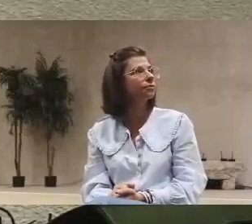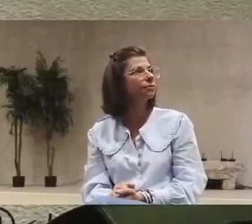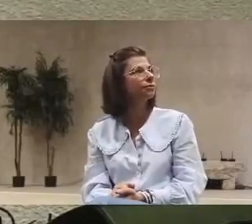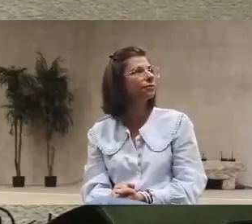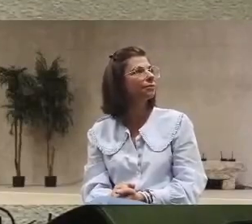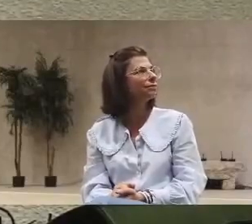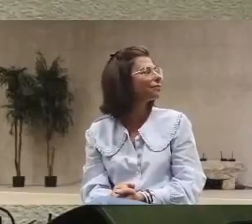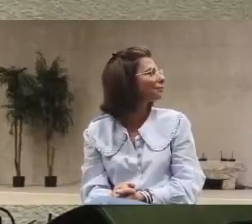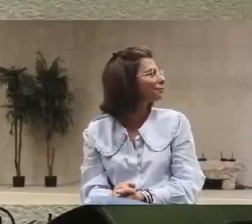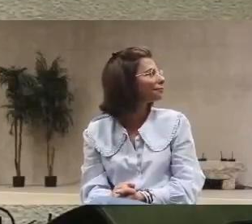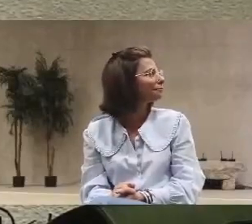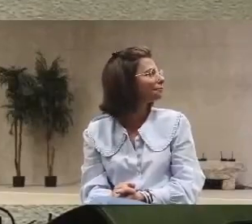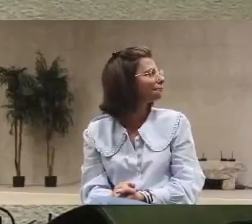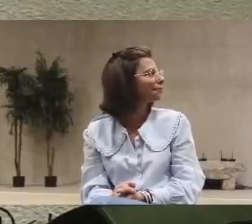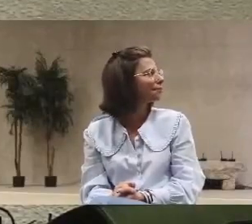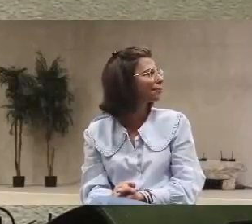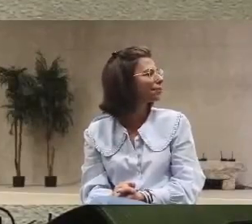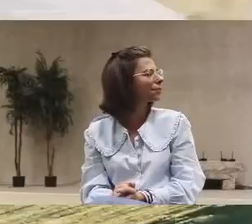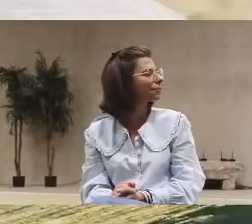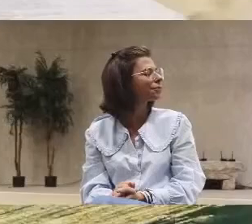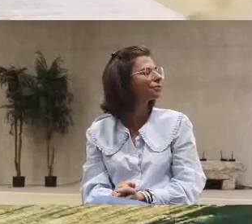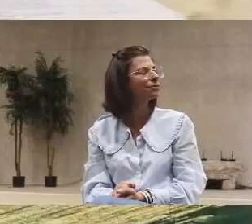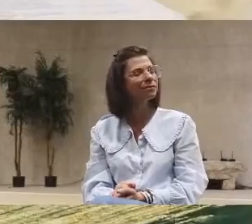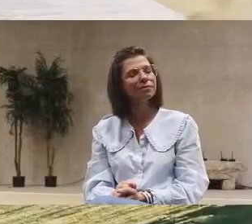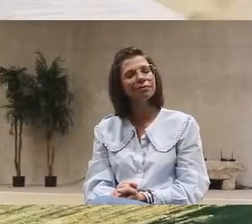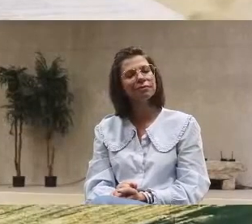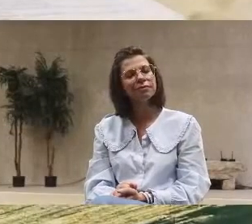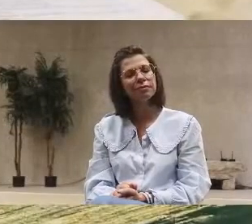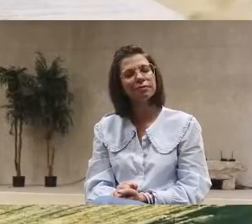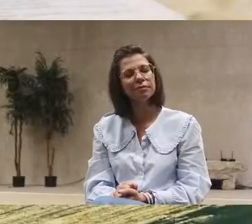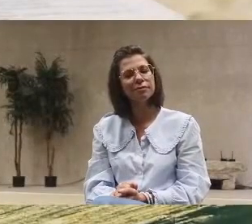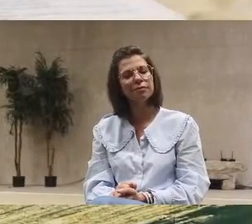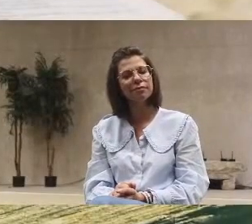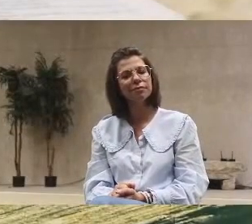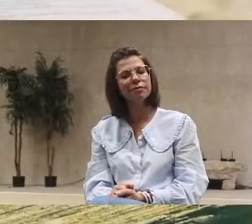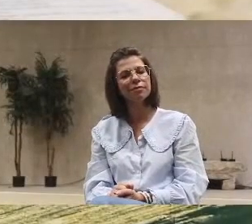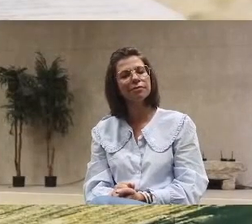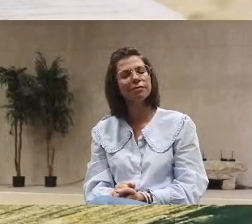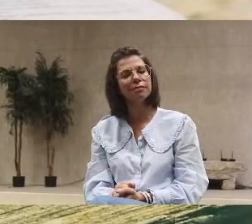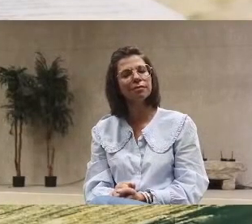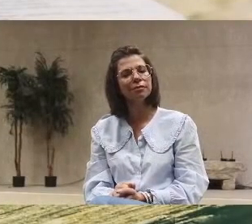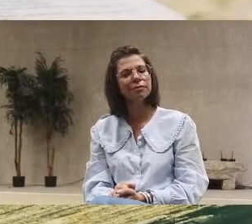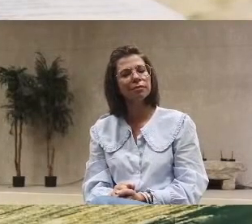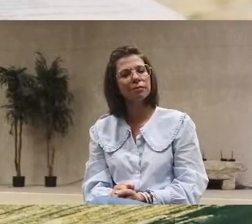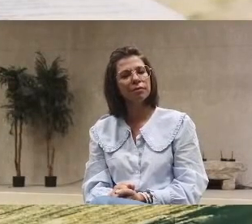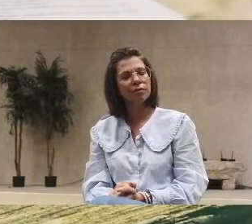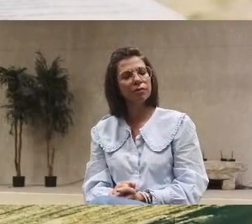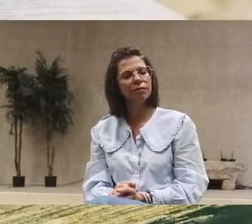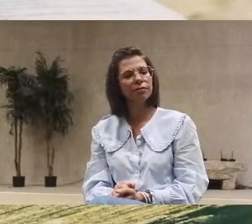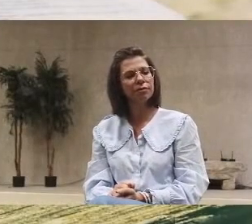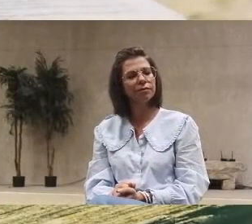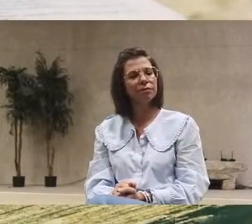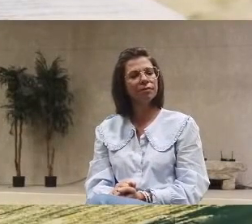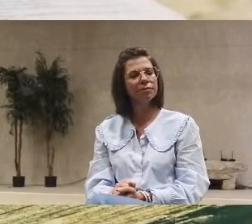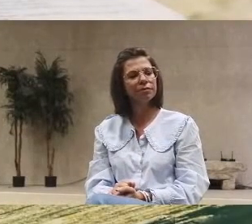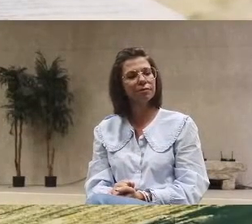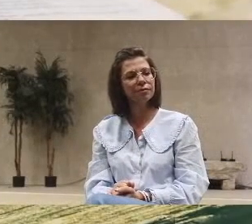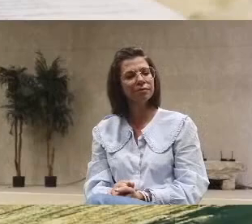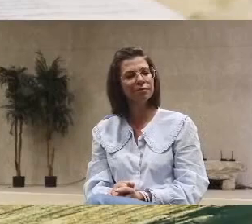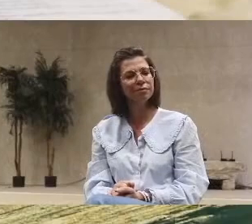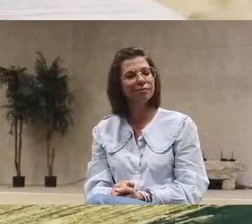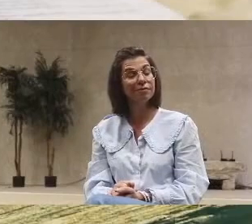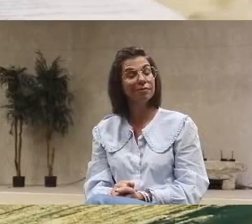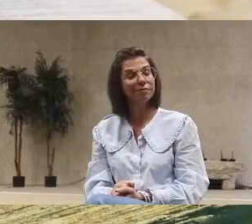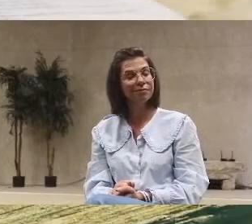Il nous est dit, verset 3, Il respirera la crainte de l'éternel, il ne jugera point sur l'apparence,